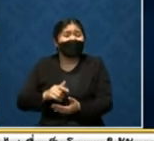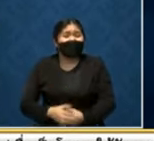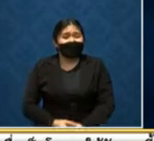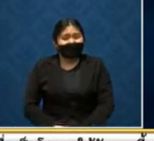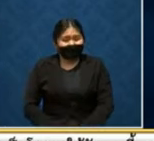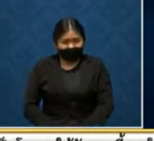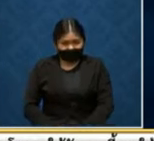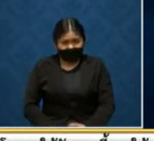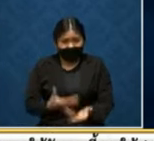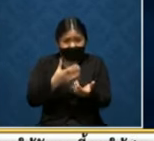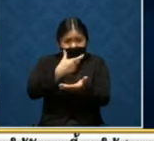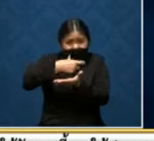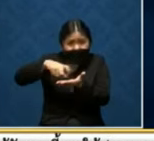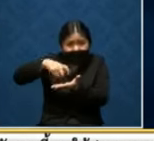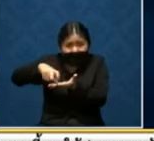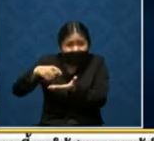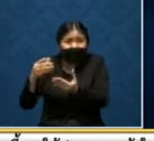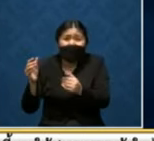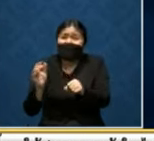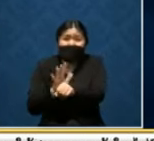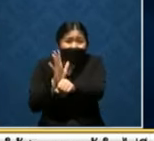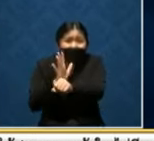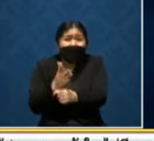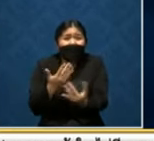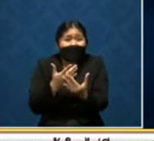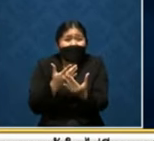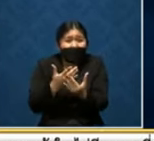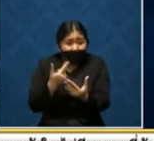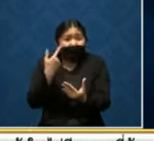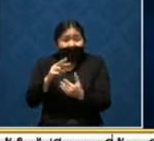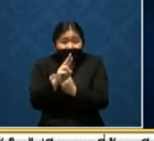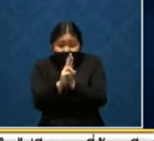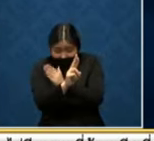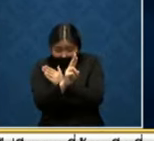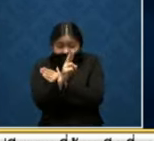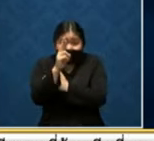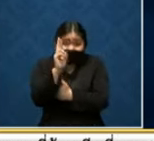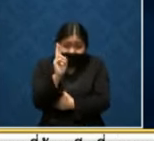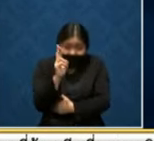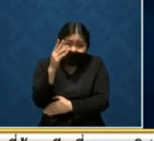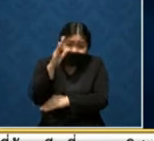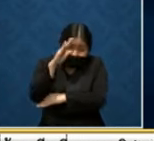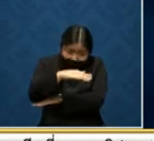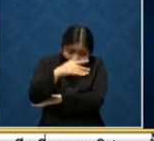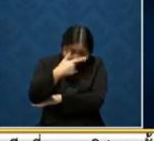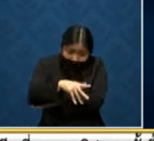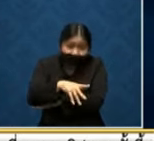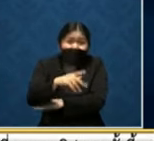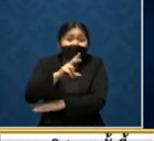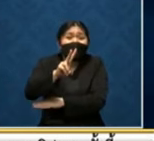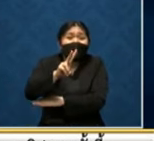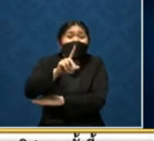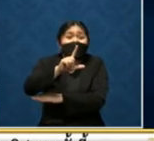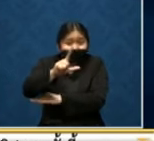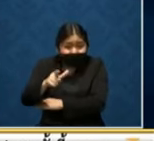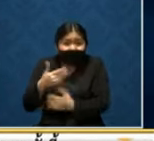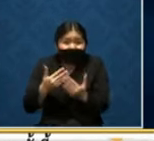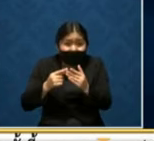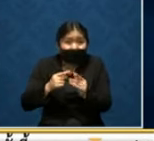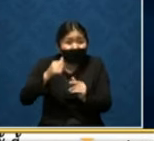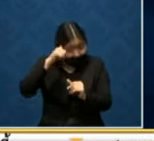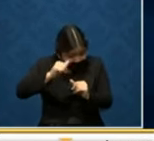ยังโอนกันไม่พอหลังเที่ยงคืนโอนไปอีก 1ล้านบาทเลขบัญชีเดิมบอกอีก 2ล้านหลังเที่ยงคืนได้ไหมเพื่อนต้องข้ามวันว่างั้น